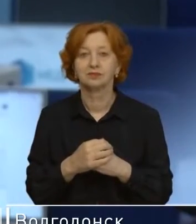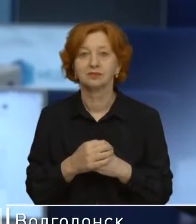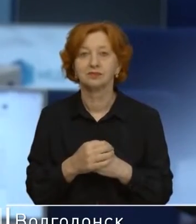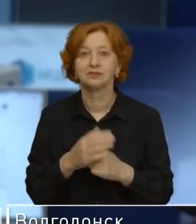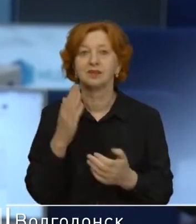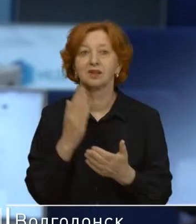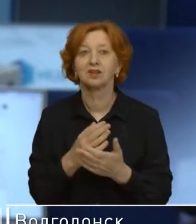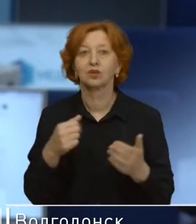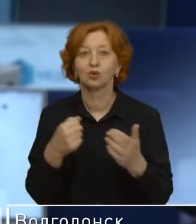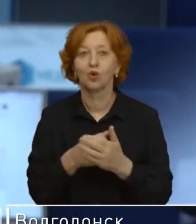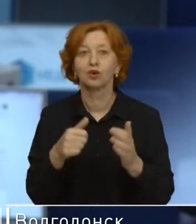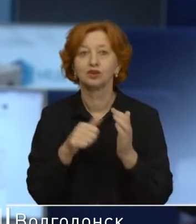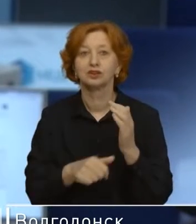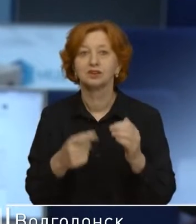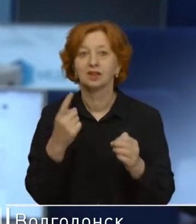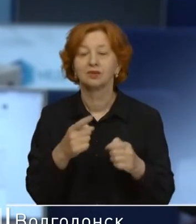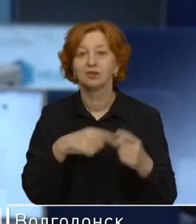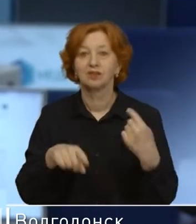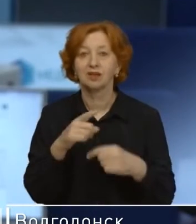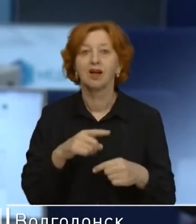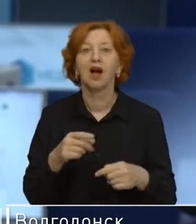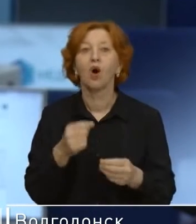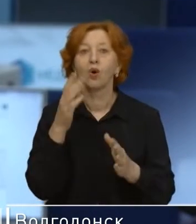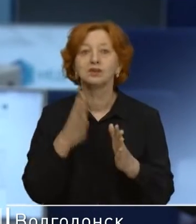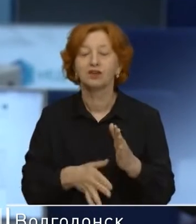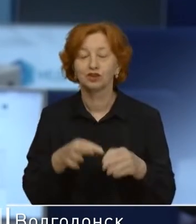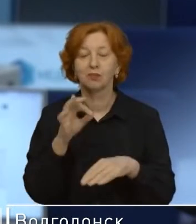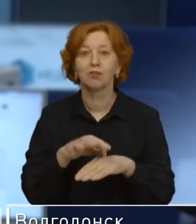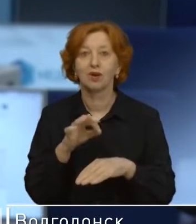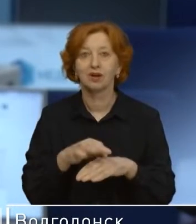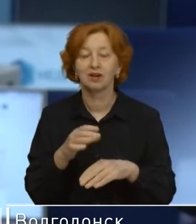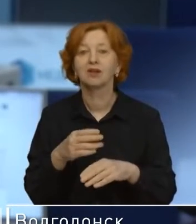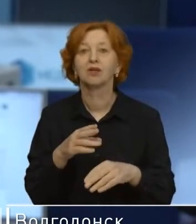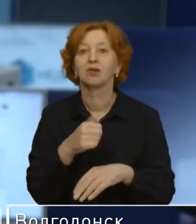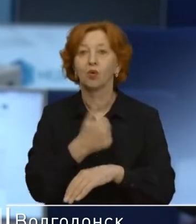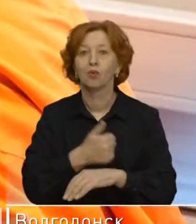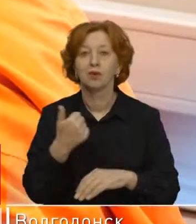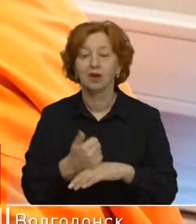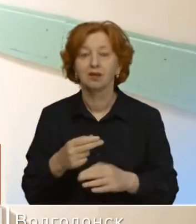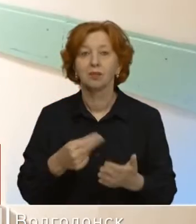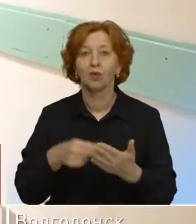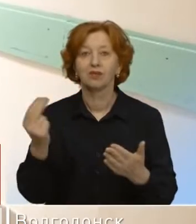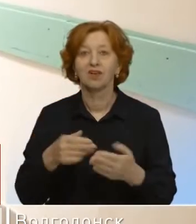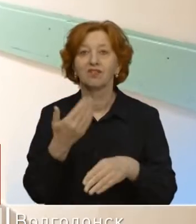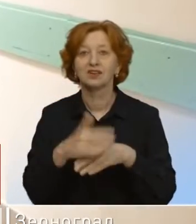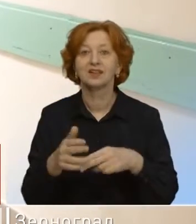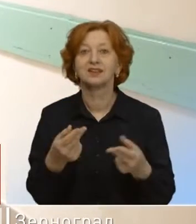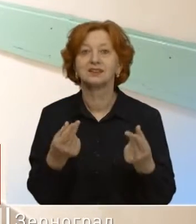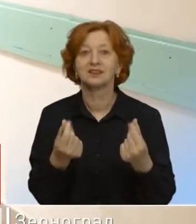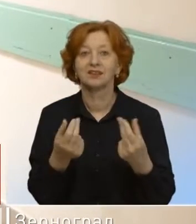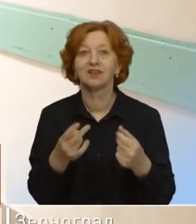Свыше 61 миллиона рублей на оснащение больниц. Губернатор Василий Голубев подписал указ выделить средства